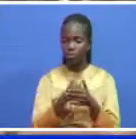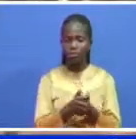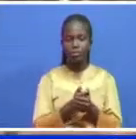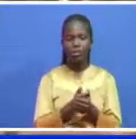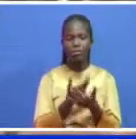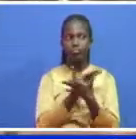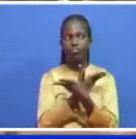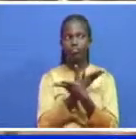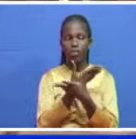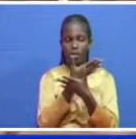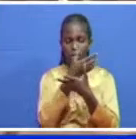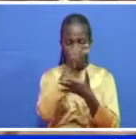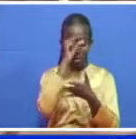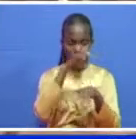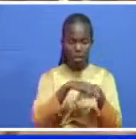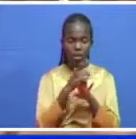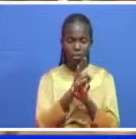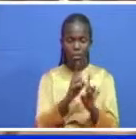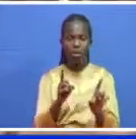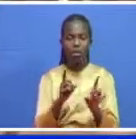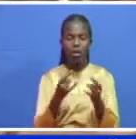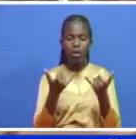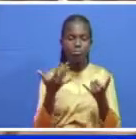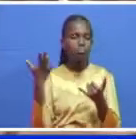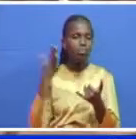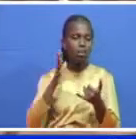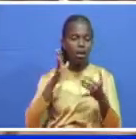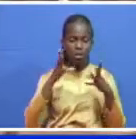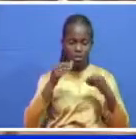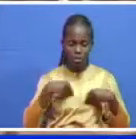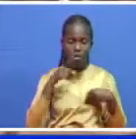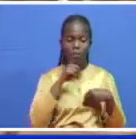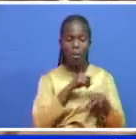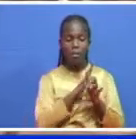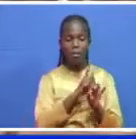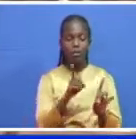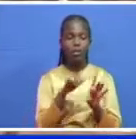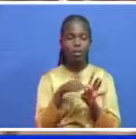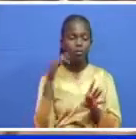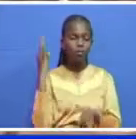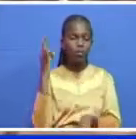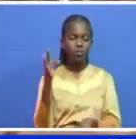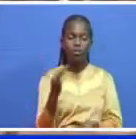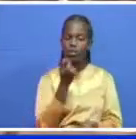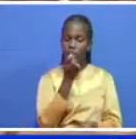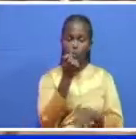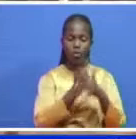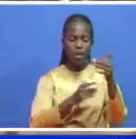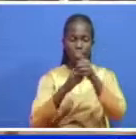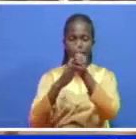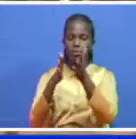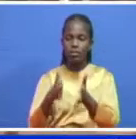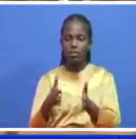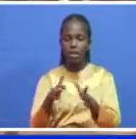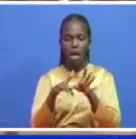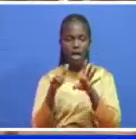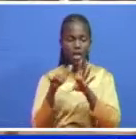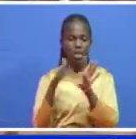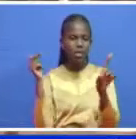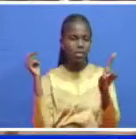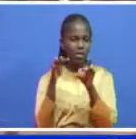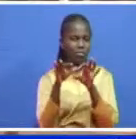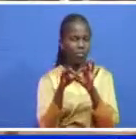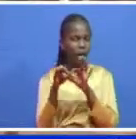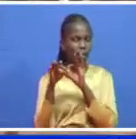serikali yoso. Lakini nundu kini kibucha hapi tukie tuwe tikilile. Lakini tuimu future ya siati atongo yalatu katika upande wa Azimio.